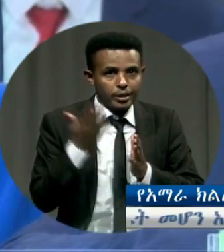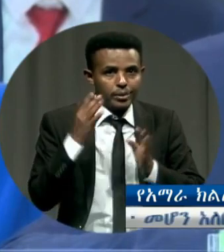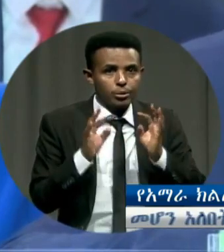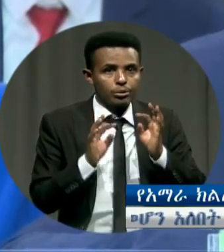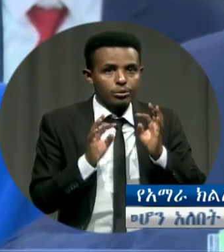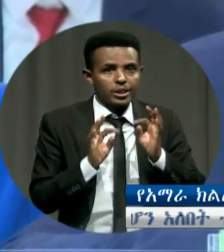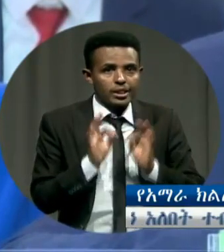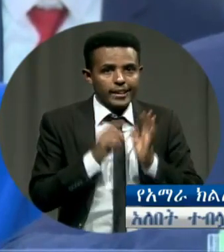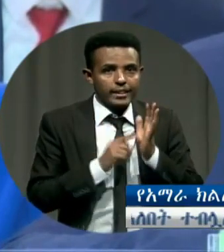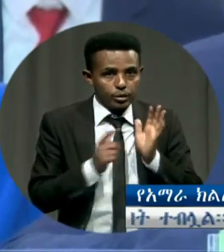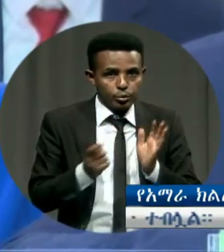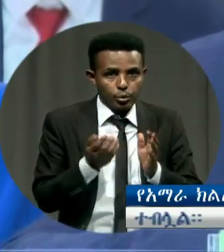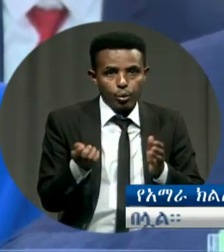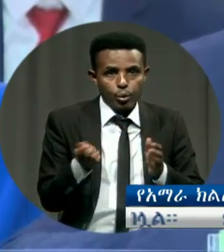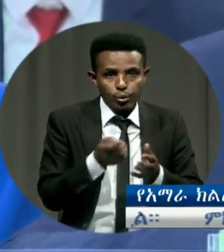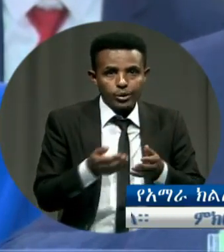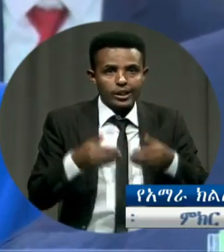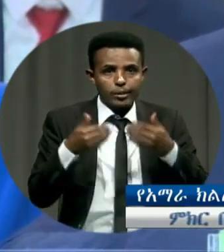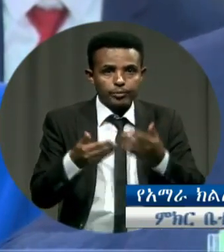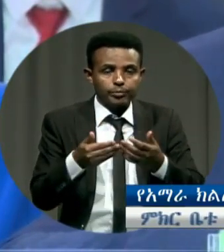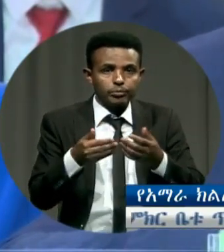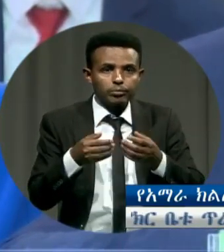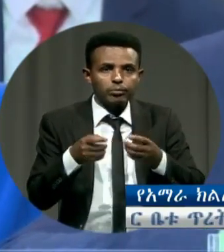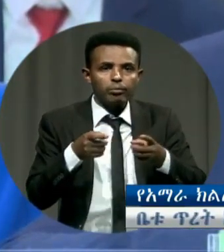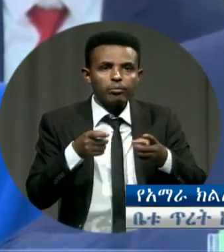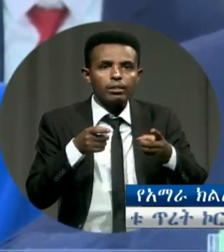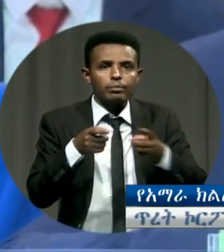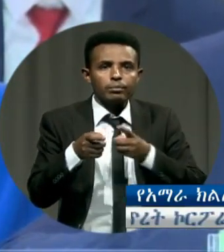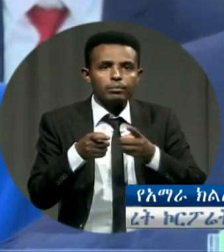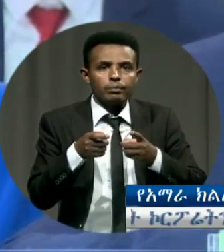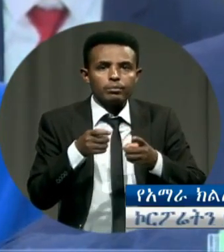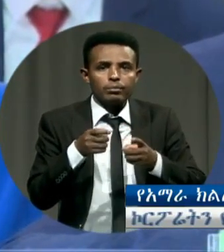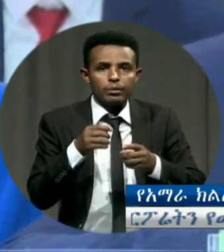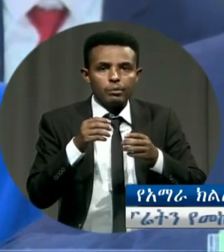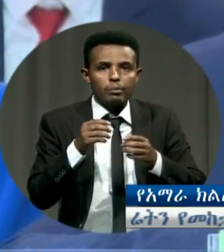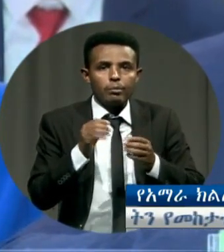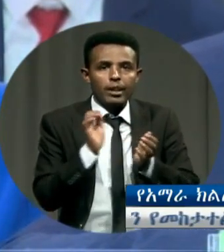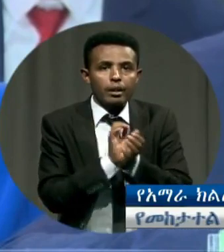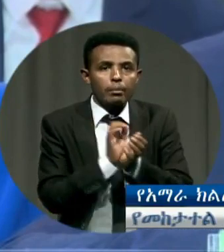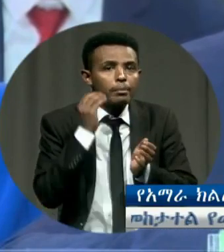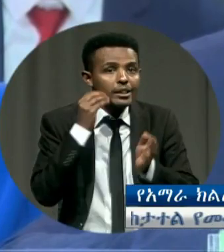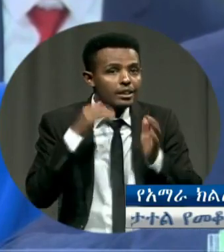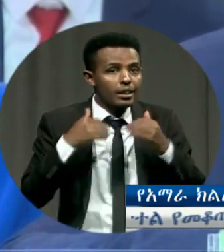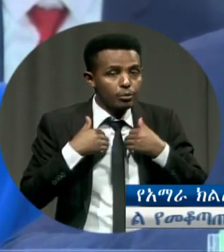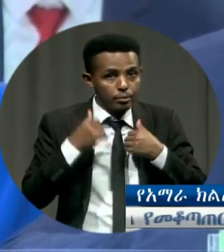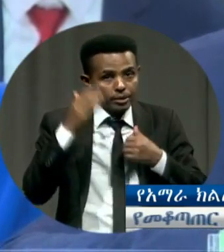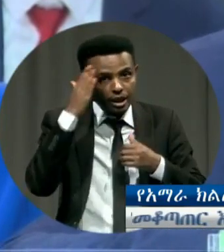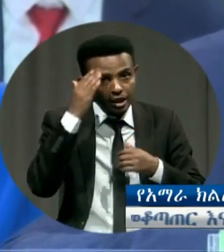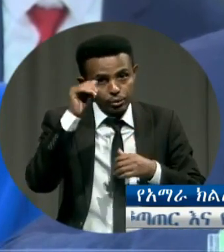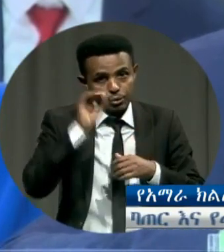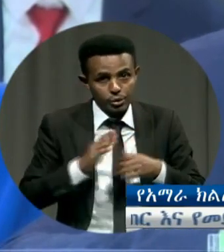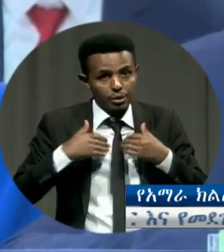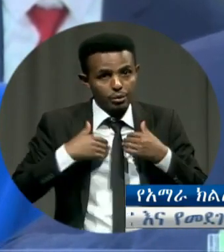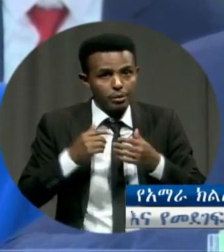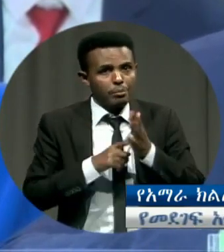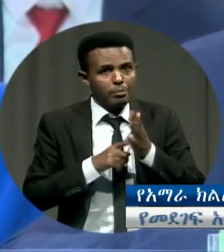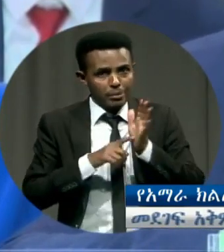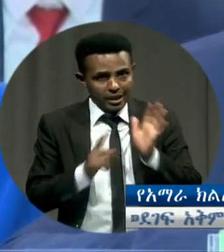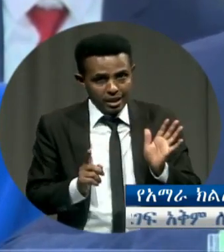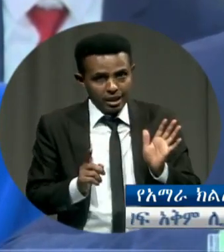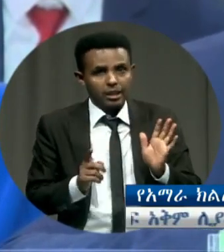ይሄን ሲያስተረሩ የነበሩ ሰዎች እኮ አሁን ማረሚያ ቤት ያሉ ሰዎች ምናውቃቸው ሰዎች አሉ። ስለዚህ በጋህድ ቀርቦ ለቀጣይ